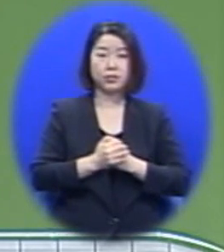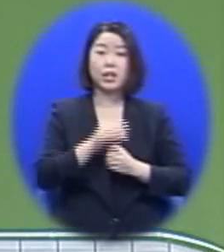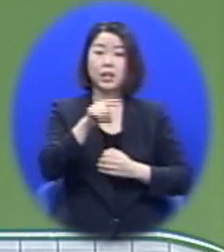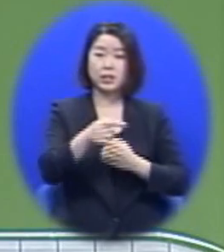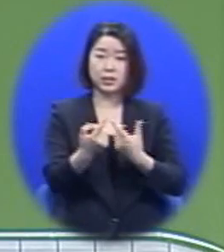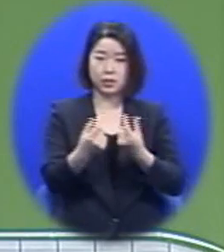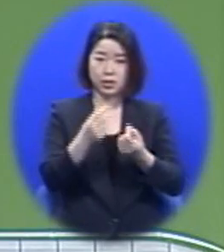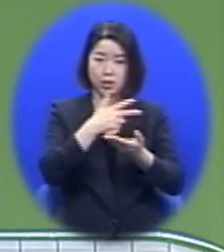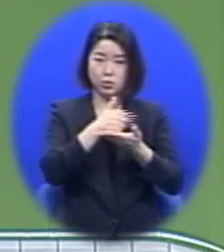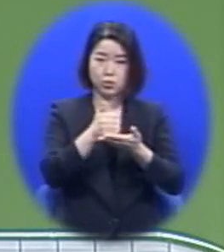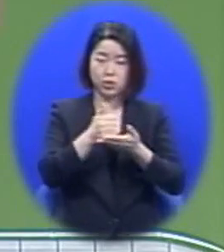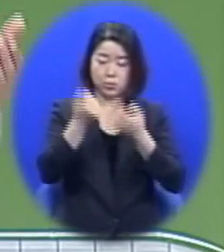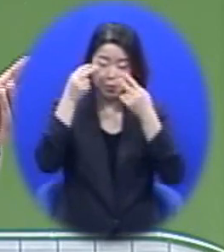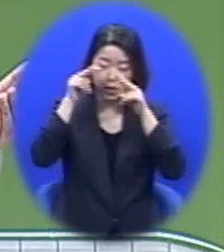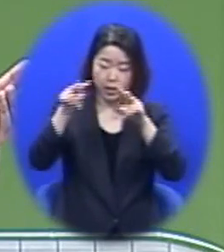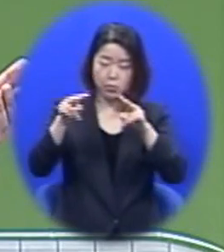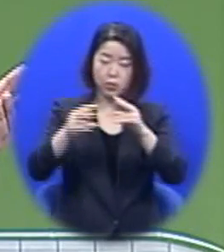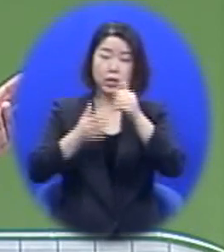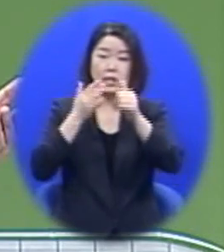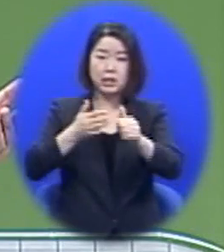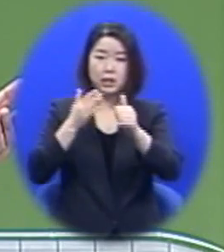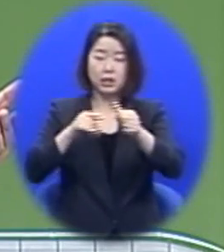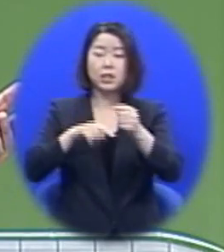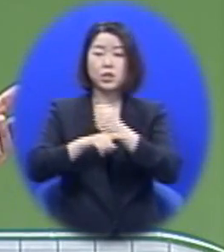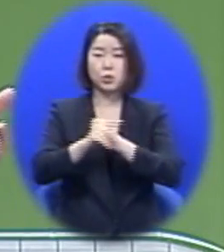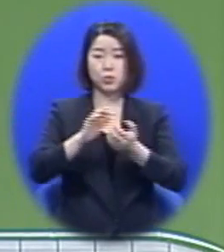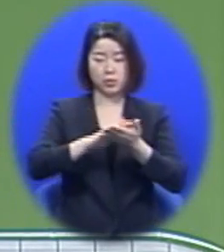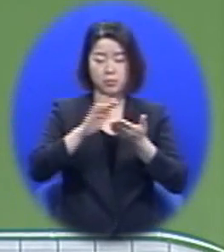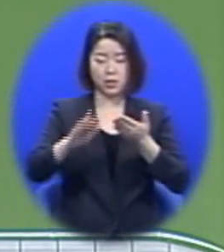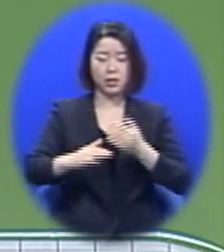그렇게 주님을 바라보시라고 그렇게 권해드리는 이유입니다.